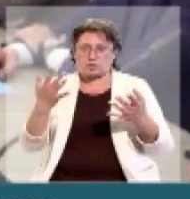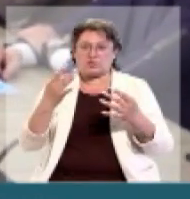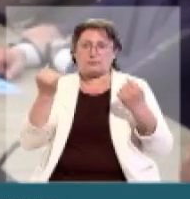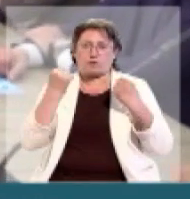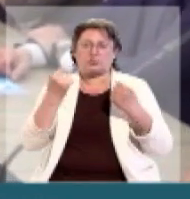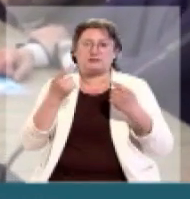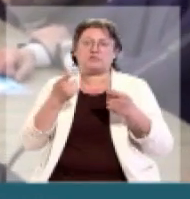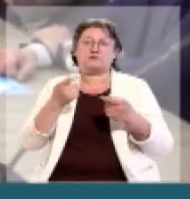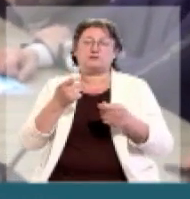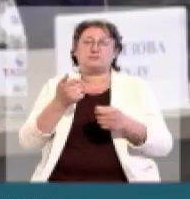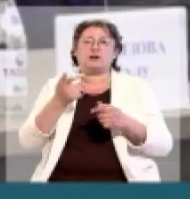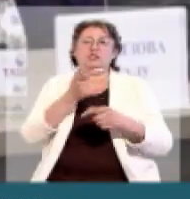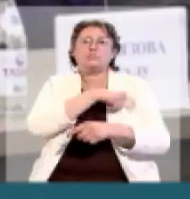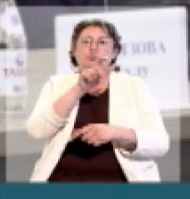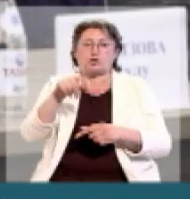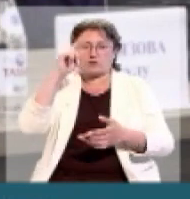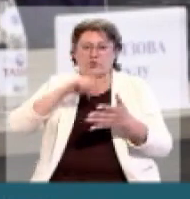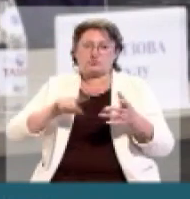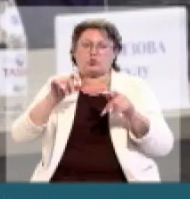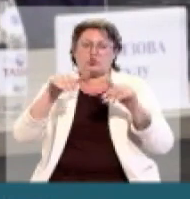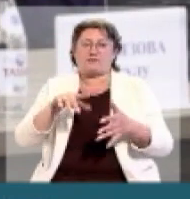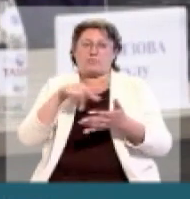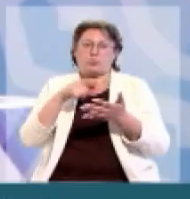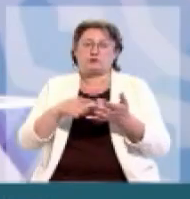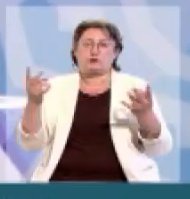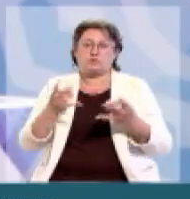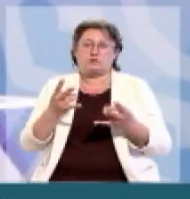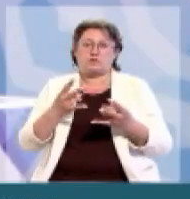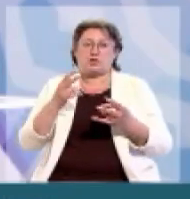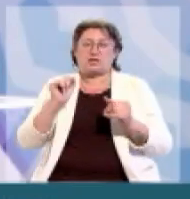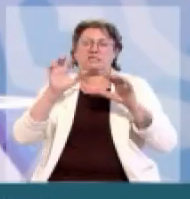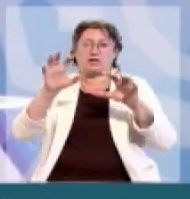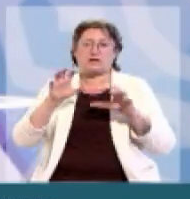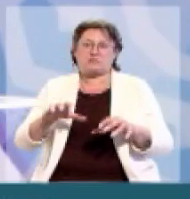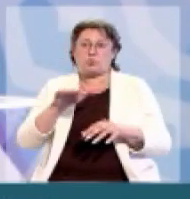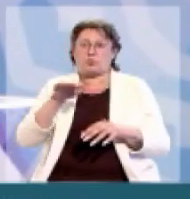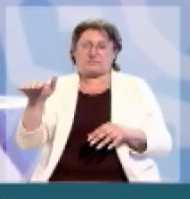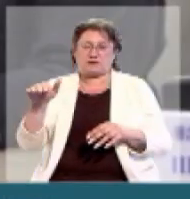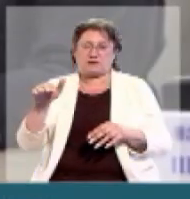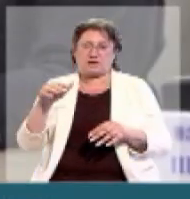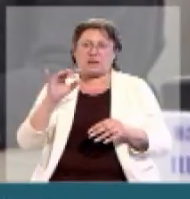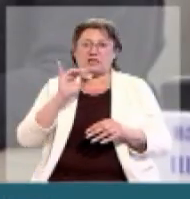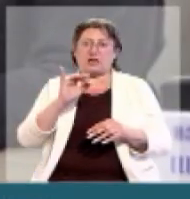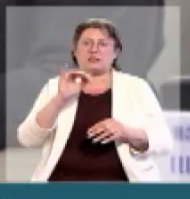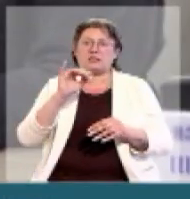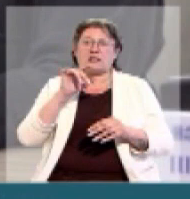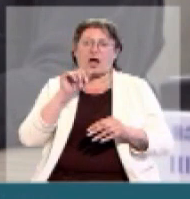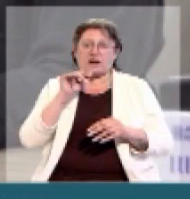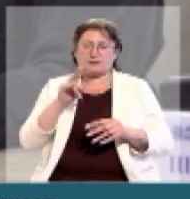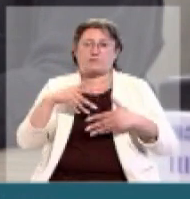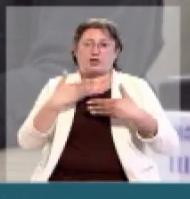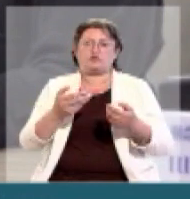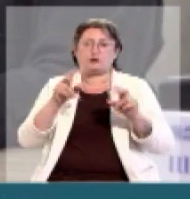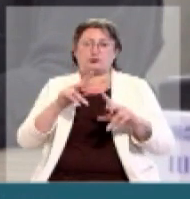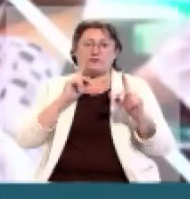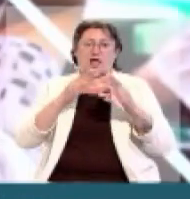спорта и депутаты Мажилиса парламента уверены, что решать вопрос необходимо на законодательном уровне. Ирлан Карен призвал членов